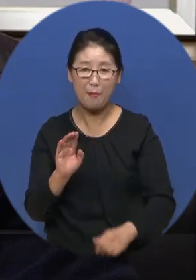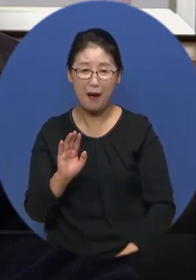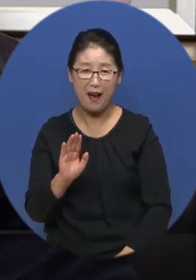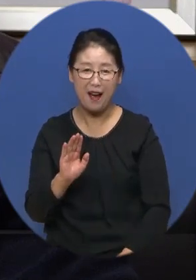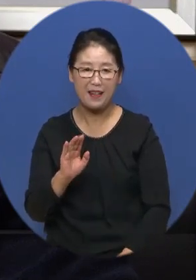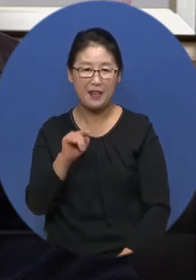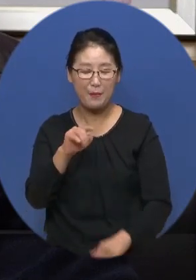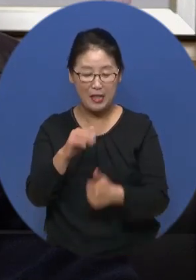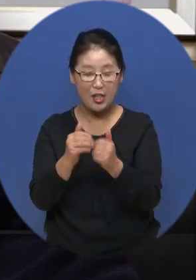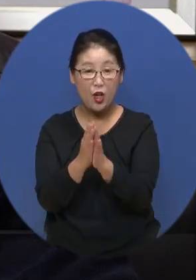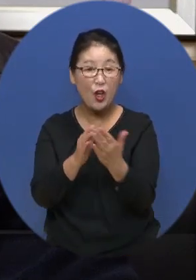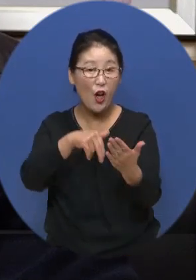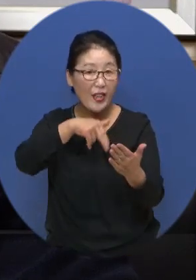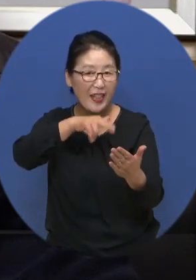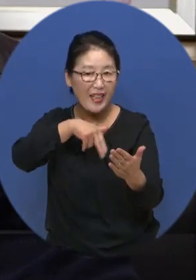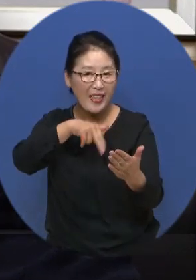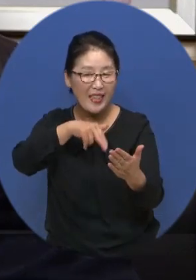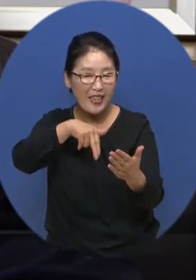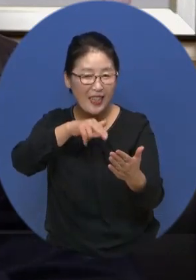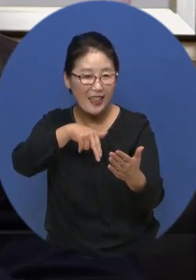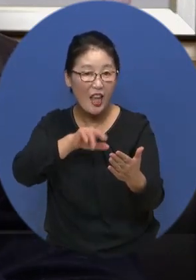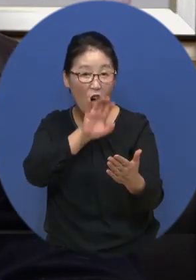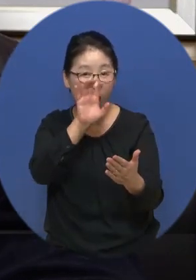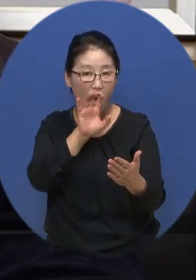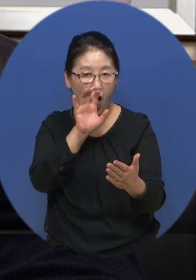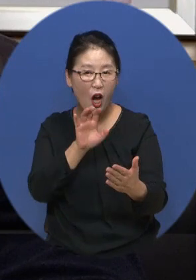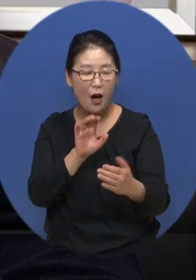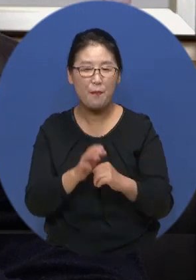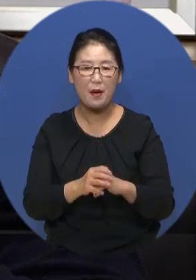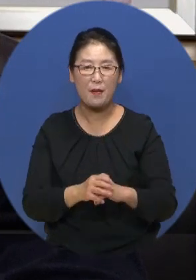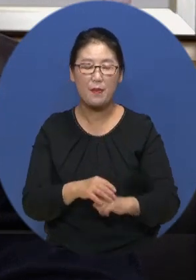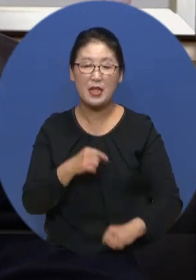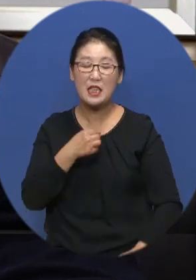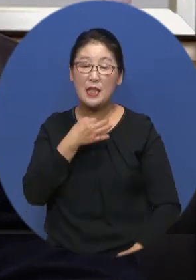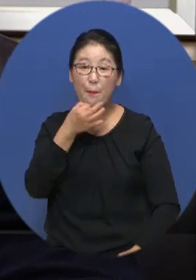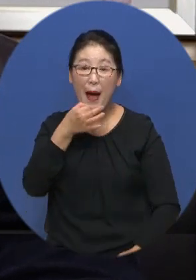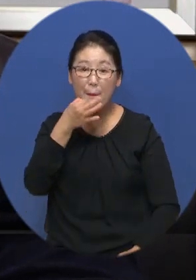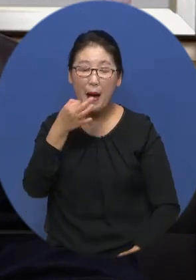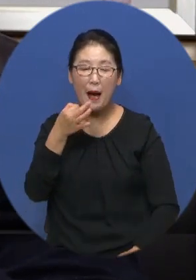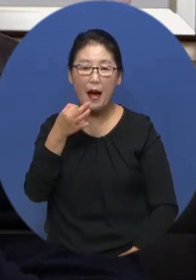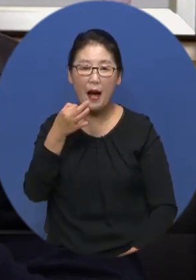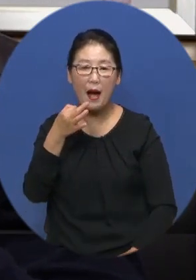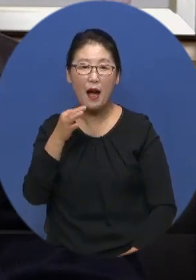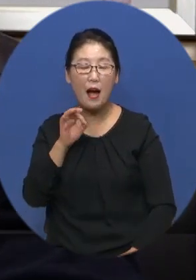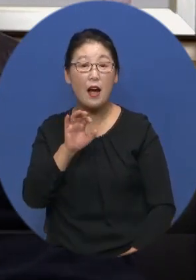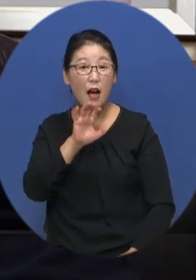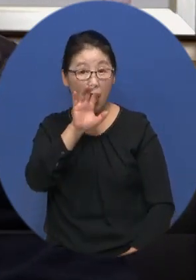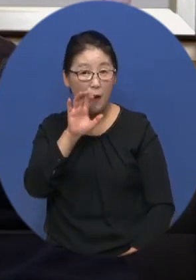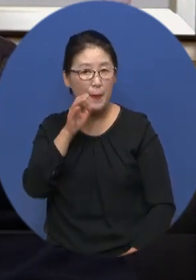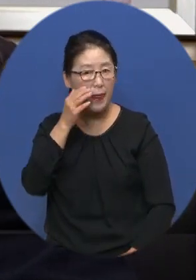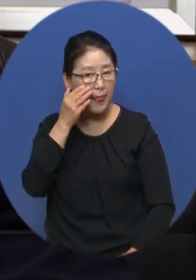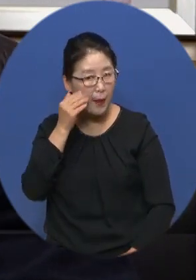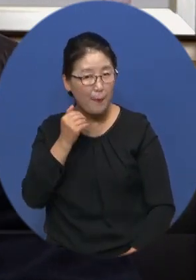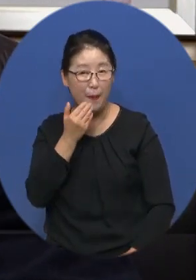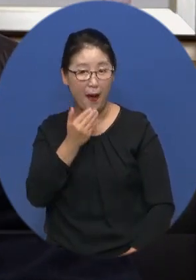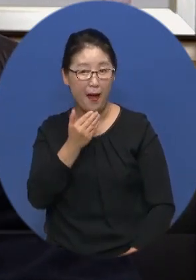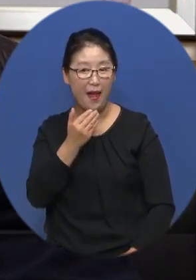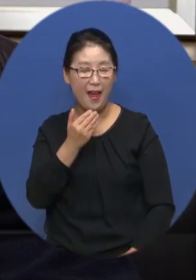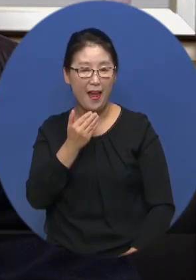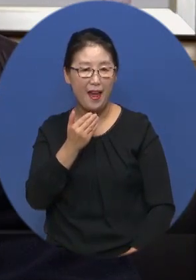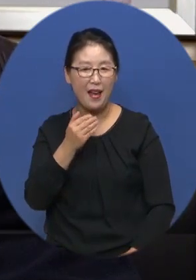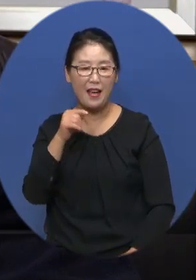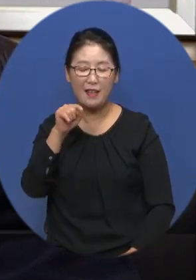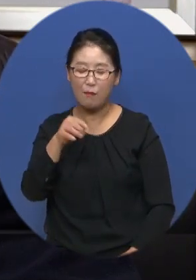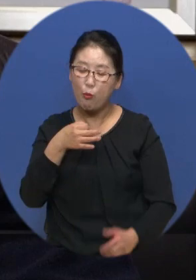성경 읽기 같은 거 통해서 발음이나 이런 것들 부정확한 부분들도 계속해서 이제 소리를 내서 좀